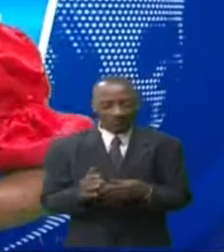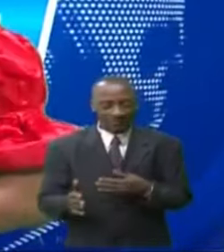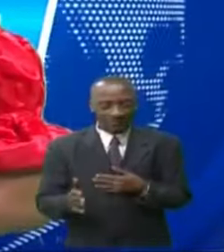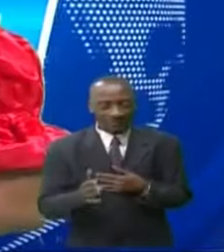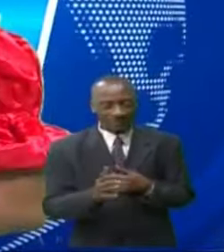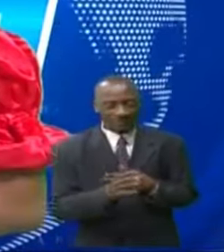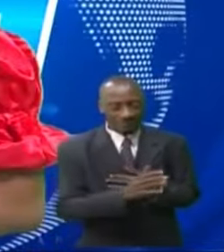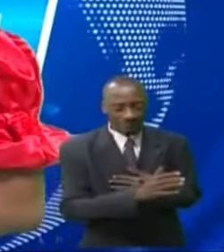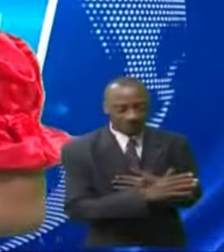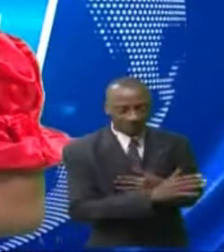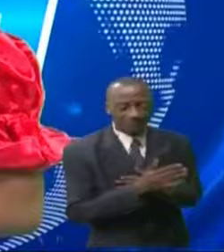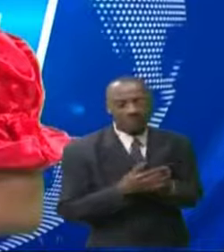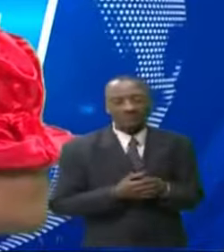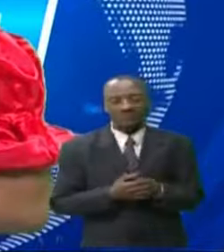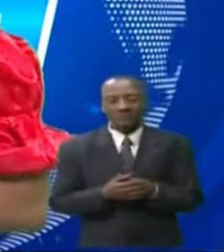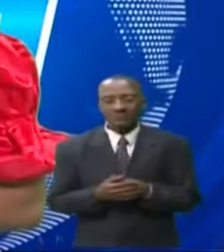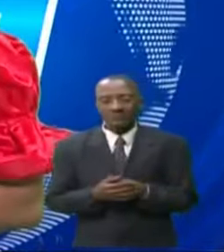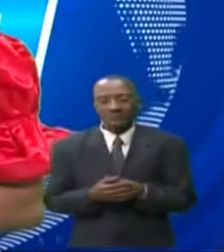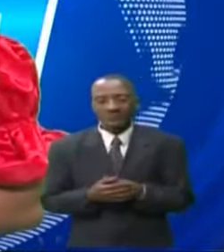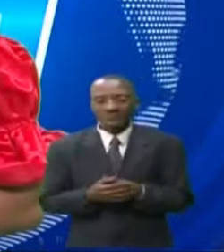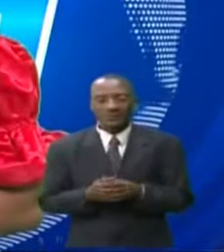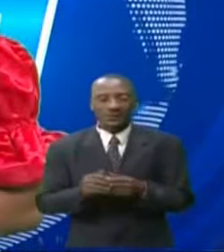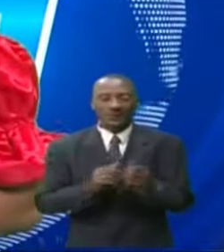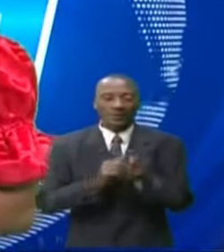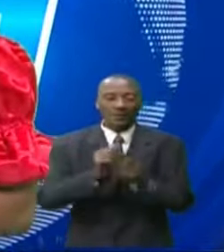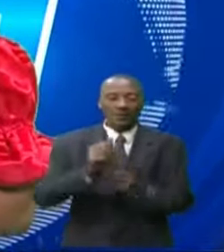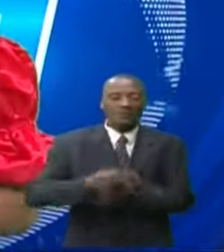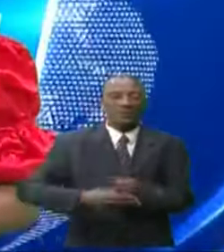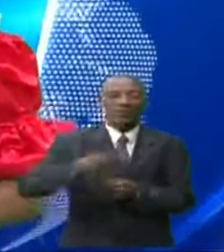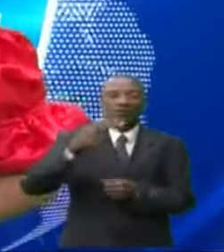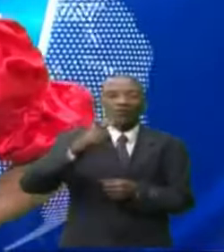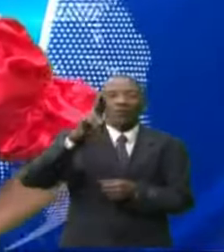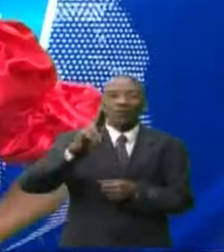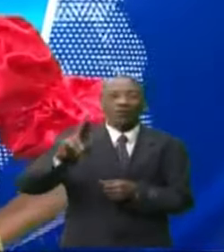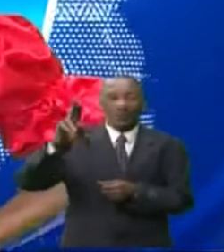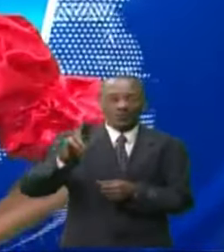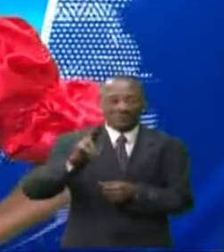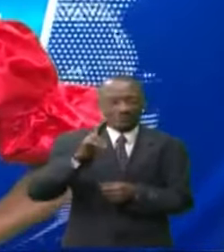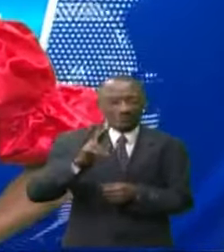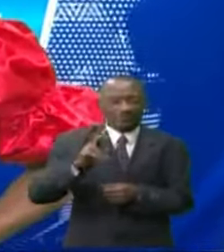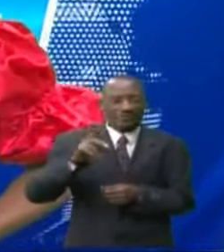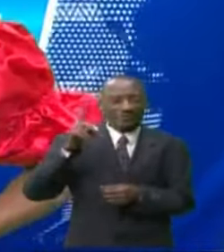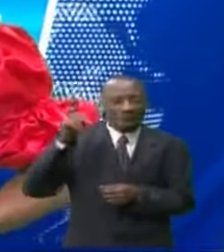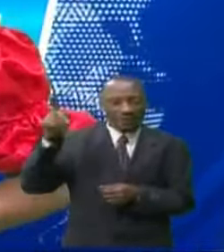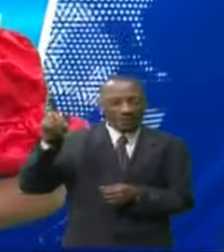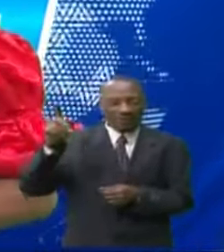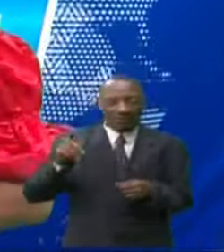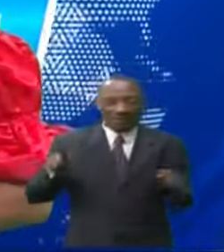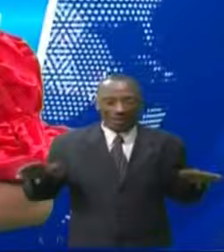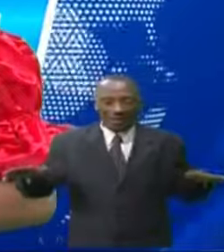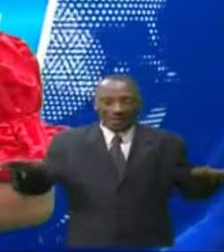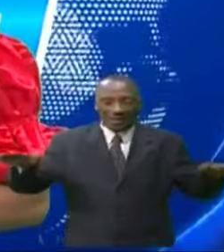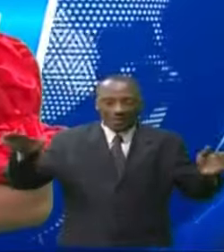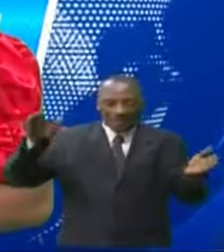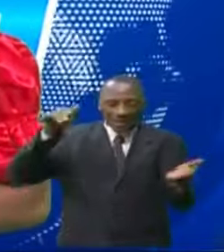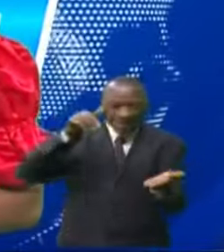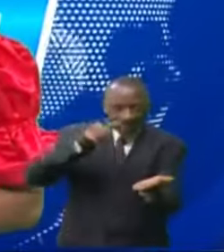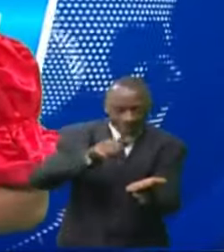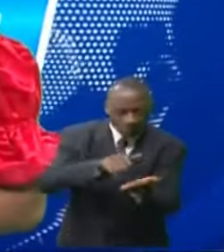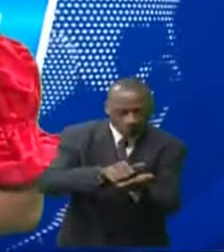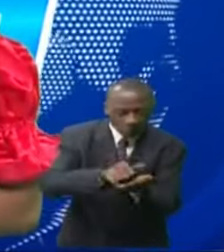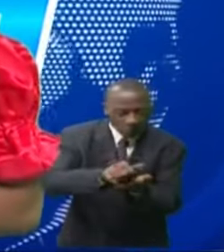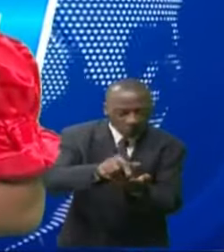quittant le casaill oriental pour le hutouéé pour voir à quel état se trouve l'aéroport de Matari à